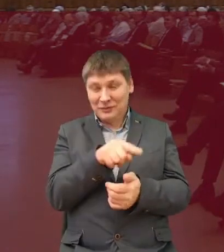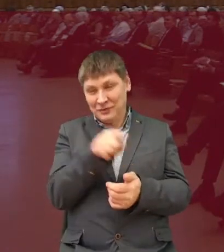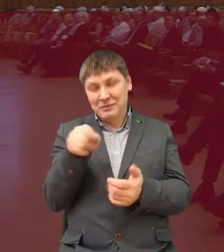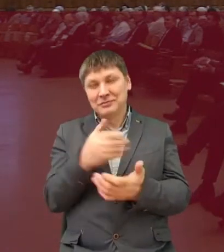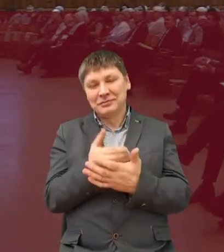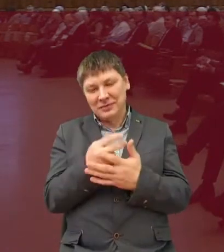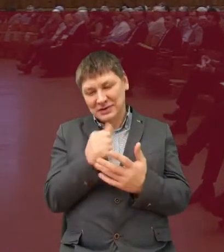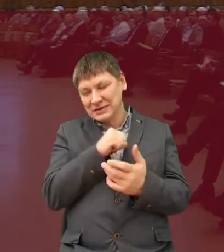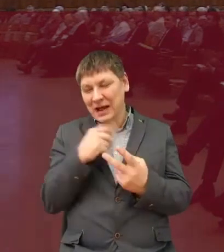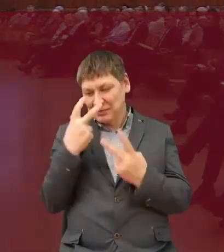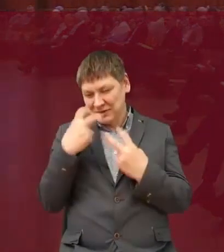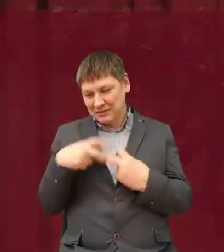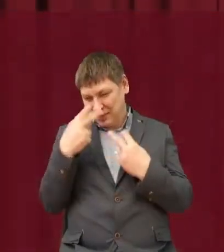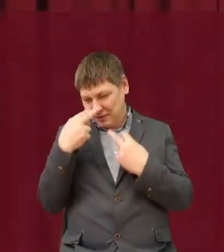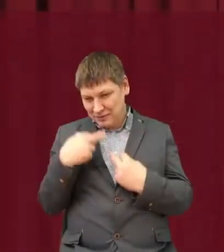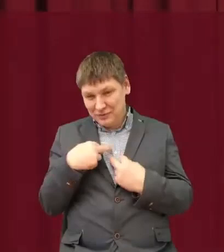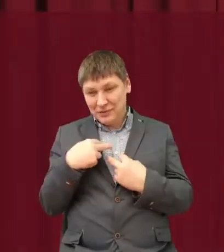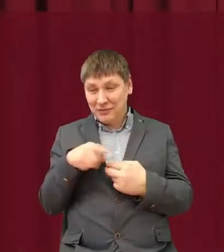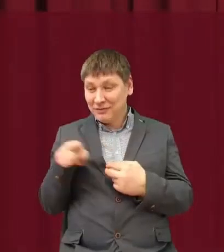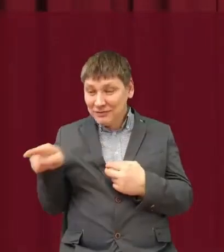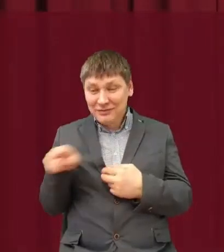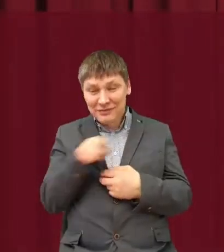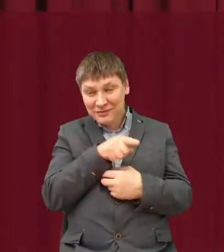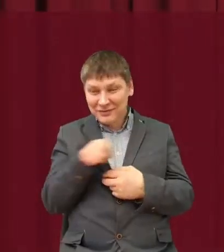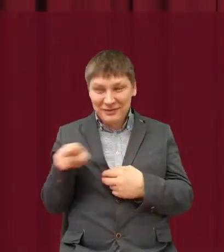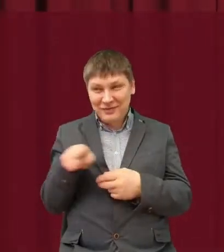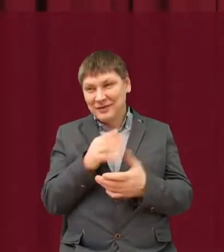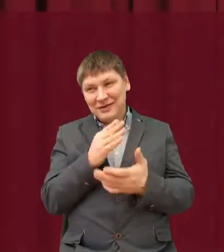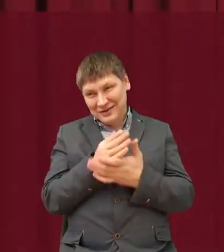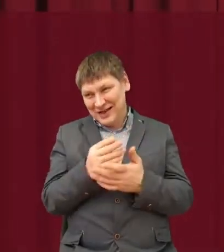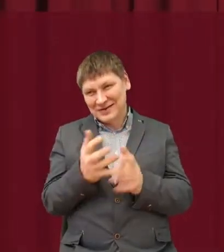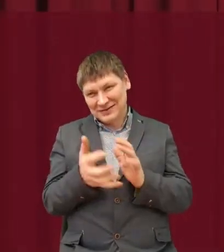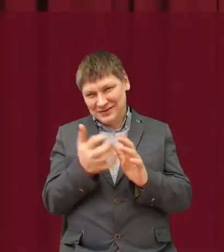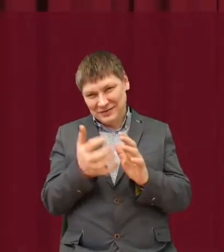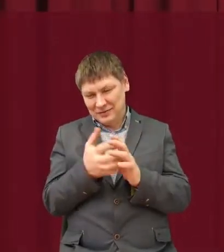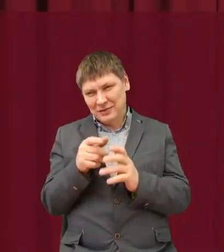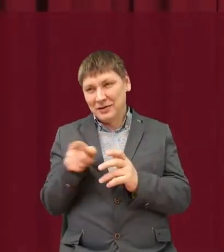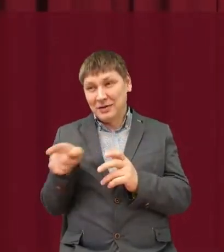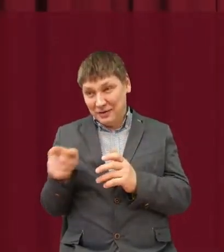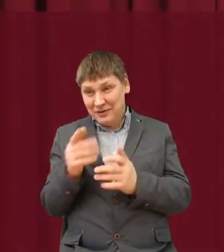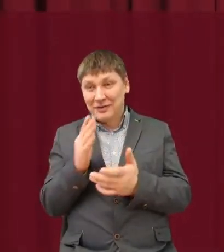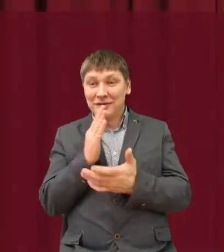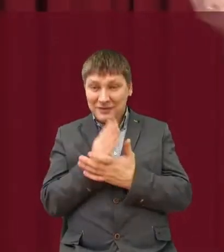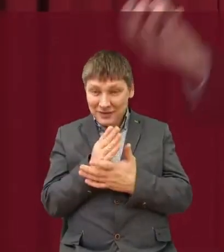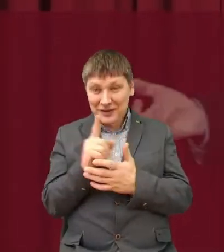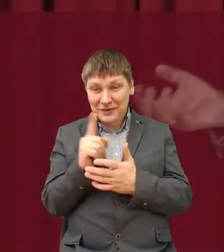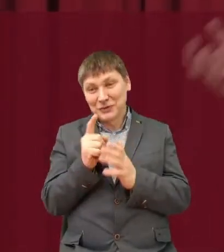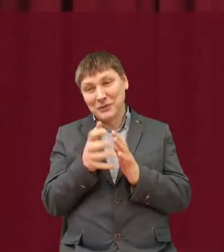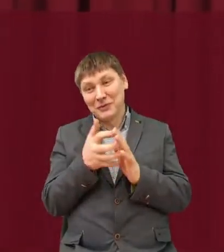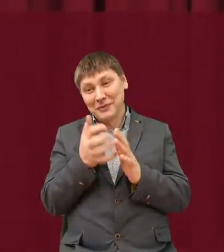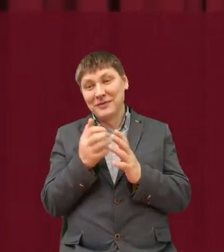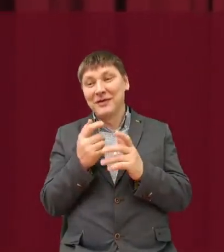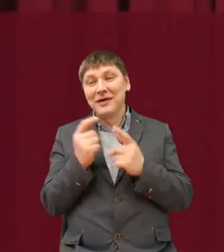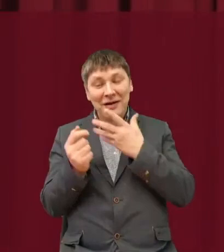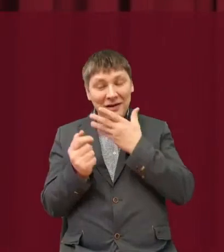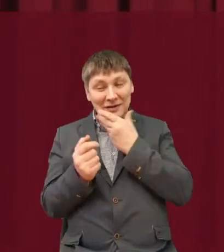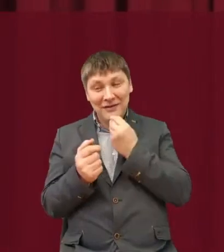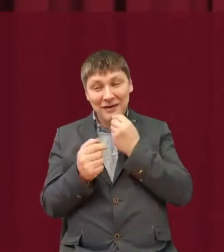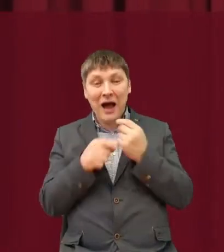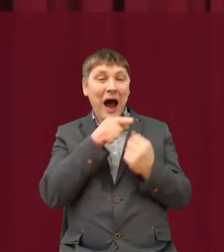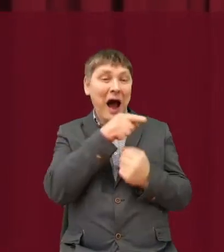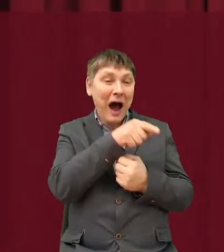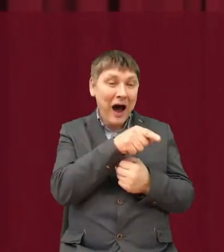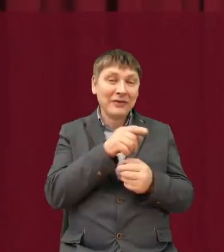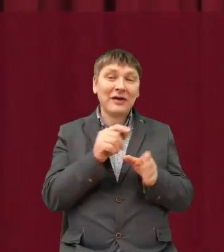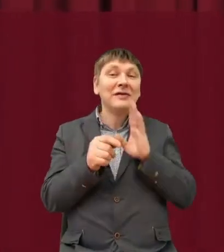посмотрел оказывается и тот и другой не совсем правы тот не такой уж красивый а та гораздо